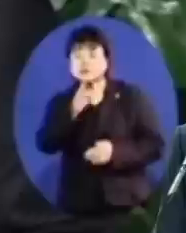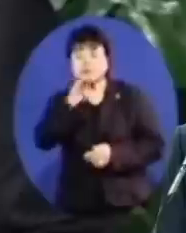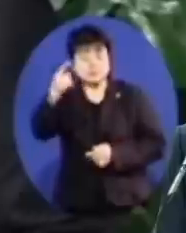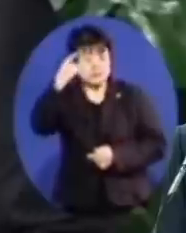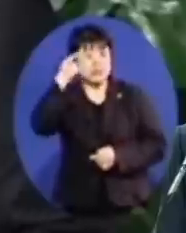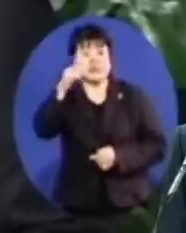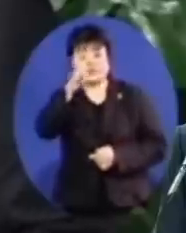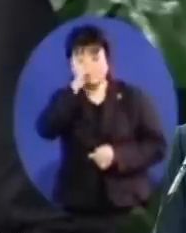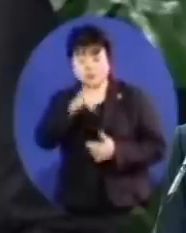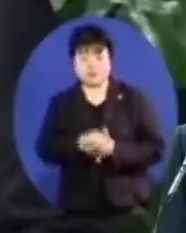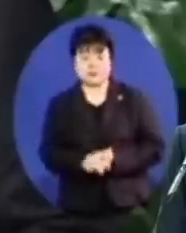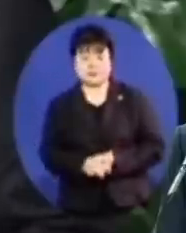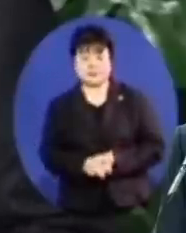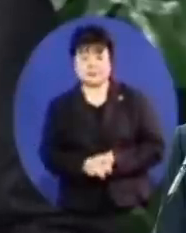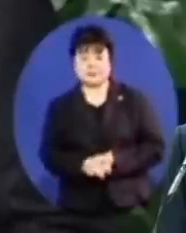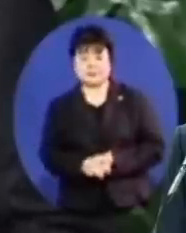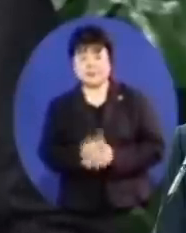확신합니다.